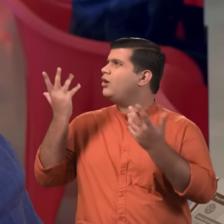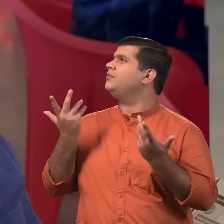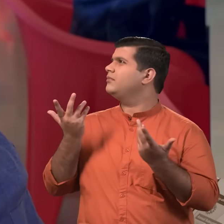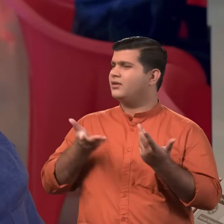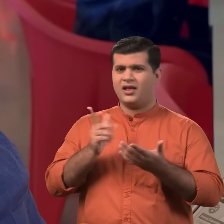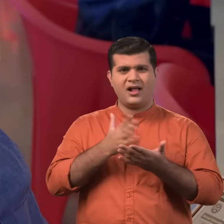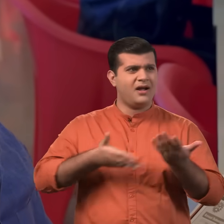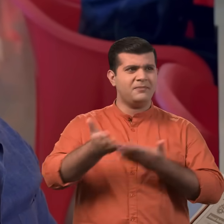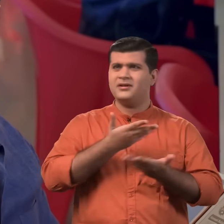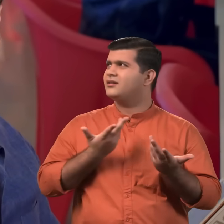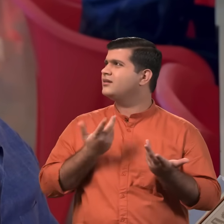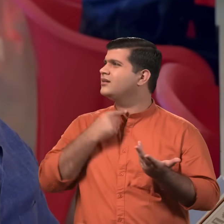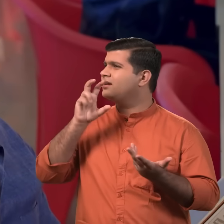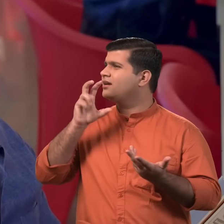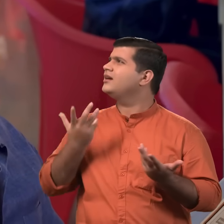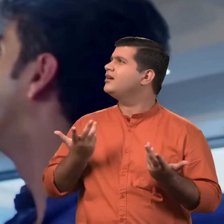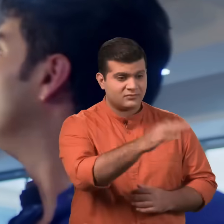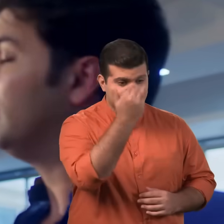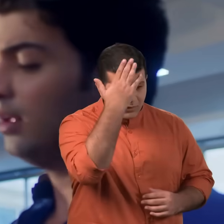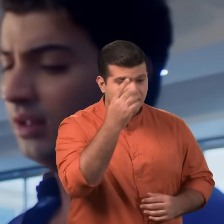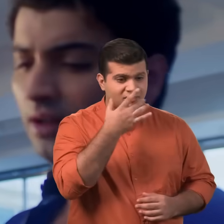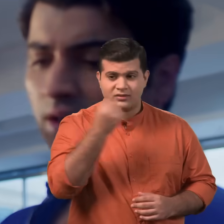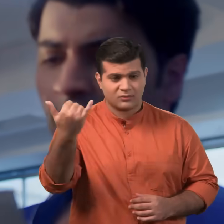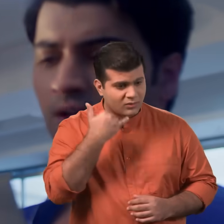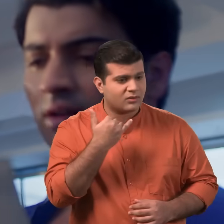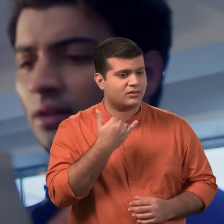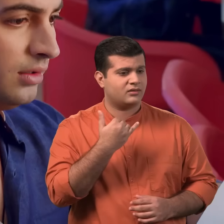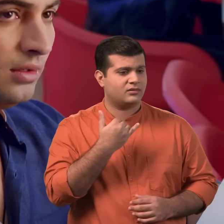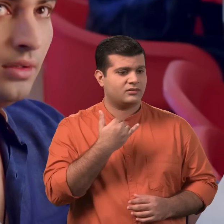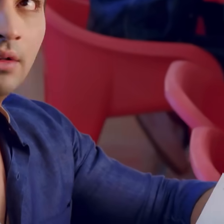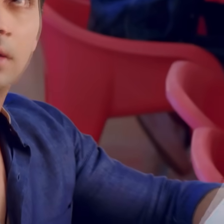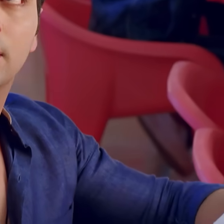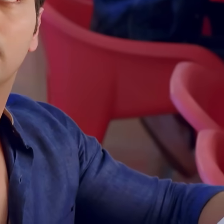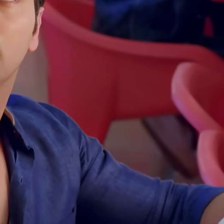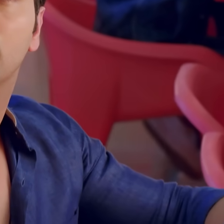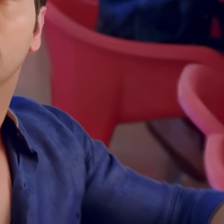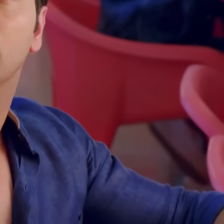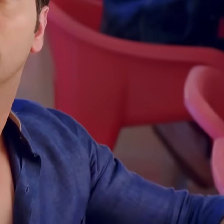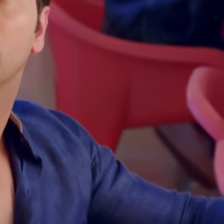सोहम, ये लाइब्रेरी है और तू चिल्ला क्यों रहा है? क्या हुआ? वीर जी, दादी का फोन आया था।